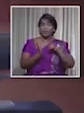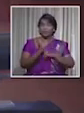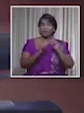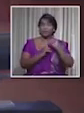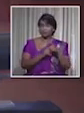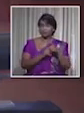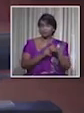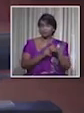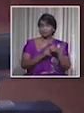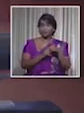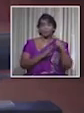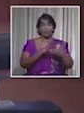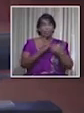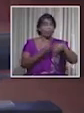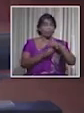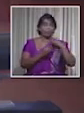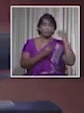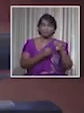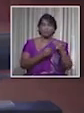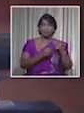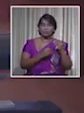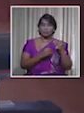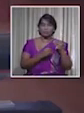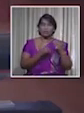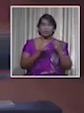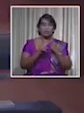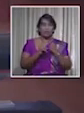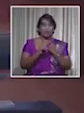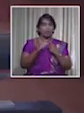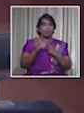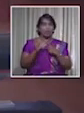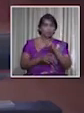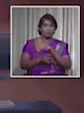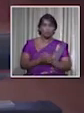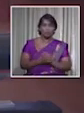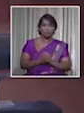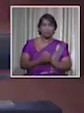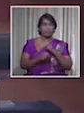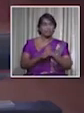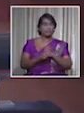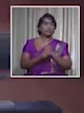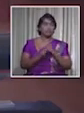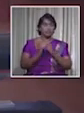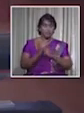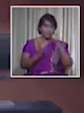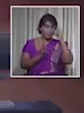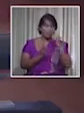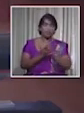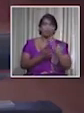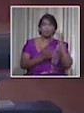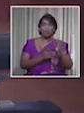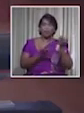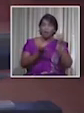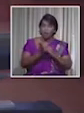කාර්යාලයේ අධ්‍යක්ෂකවරයා ලංකා පොහොරේකට ලියනවා කසුන් මහත්ින්ද මහත්ත්ව මහතා නේද ජෙනරල් මැනේජර්ට ලංකා පොහොරේක ආපහු